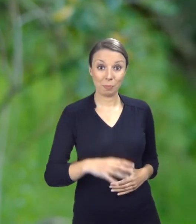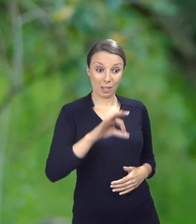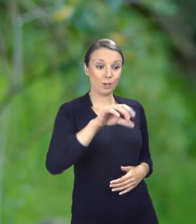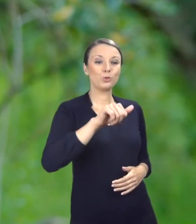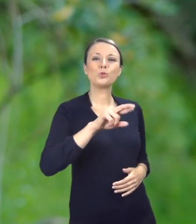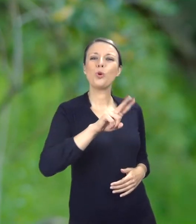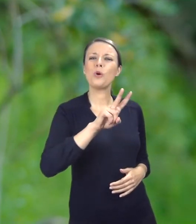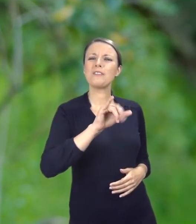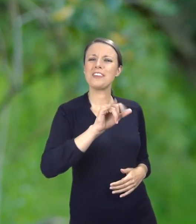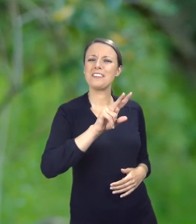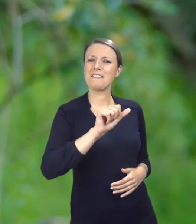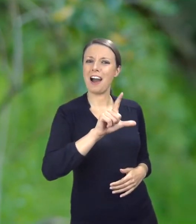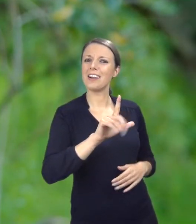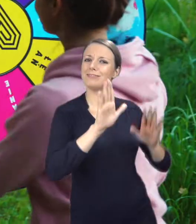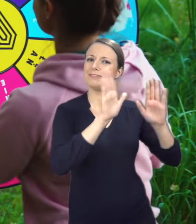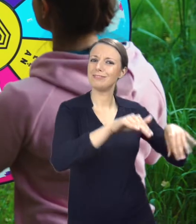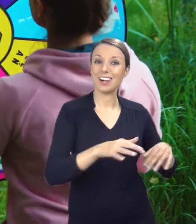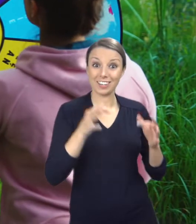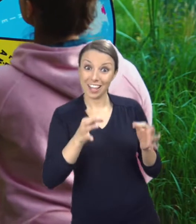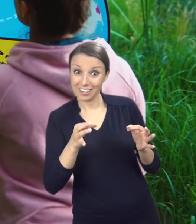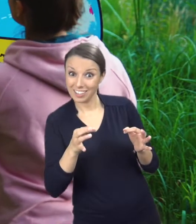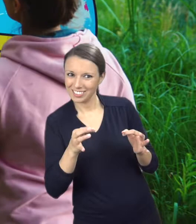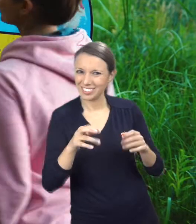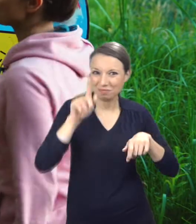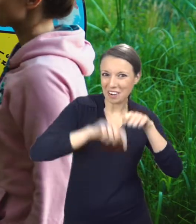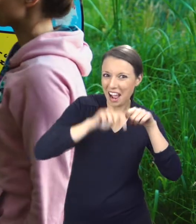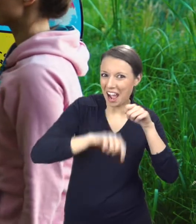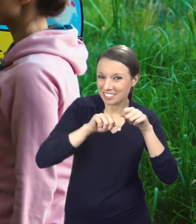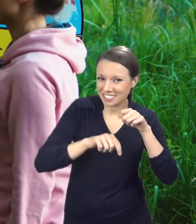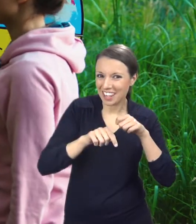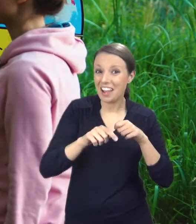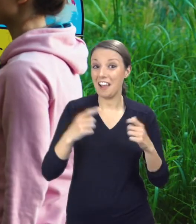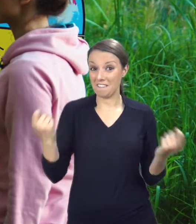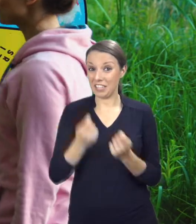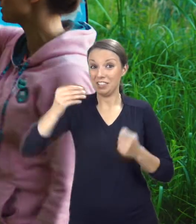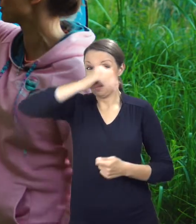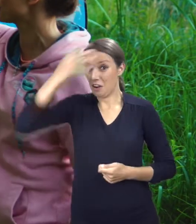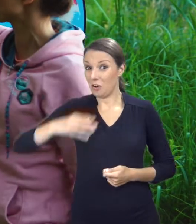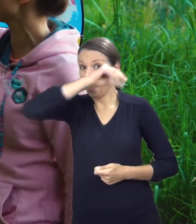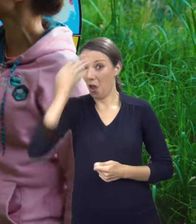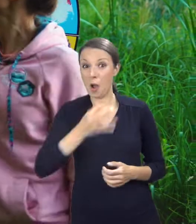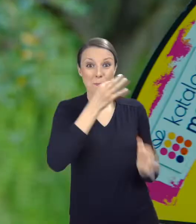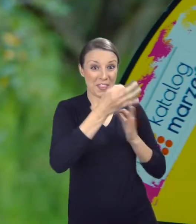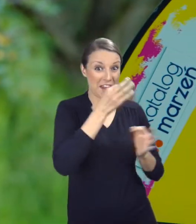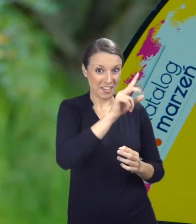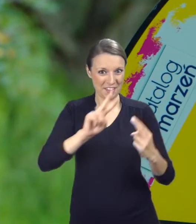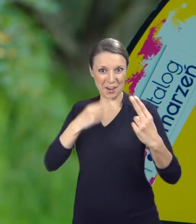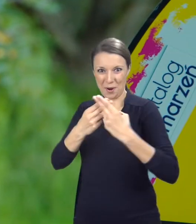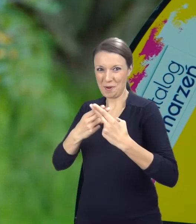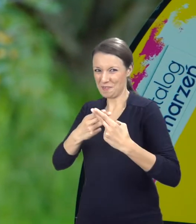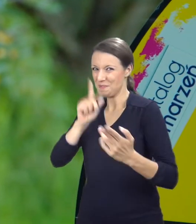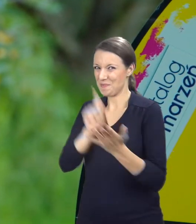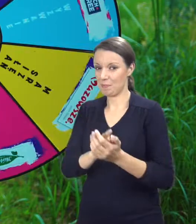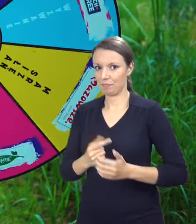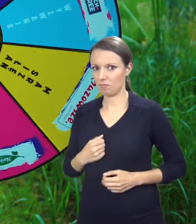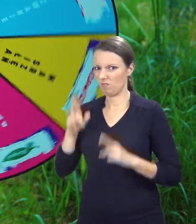Survival survivalem. Chciałabym sprawdzić, czy poradzisz sobie z naszym festiwalowym kołem Fortuny, piąteczka. No mam nadzieję, że Fortuna